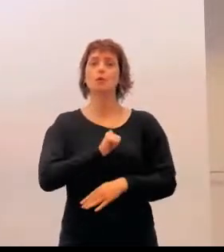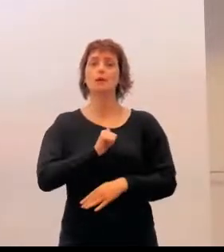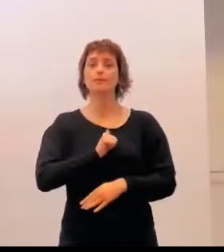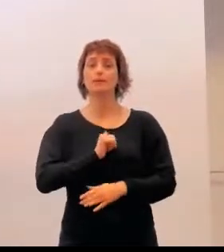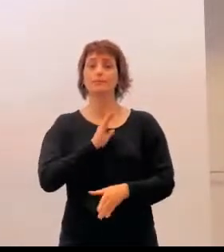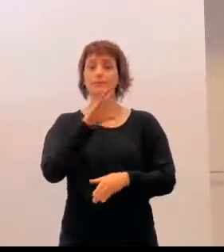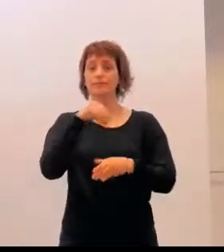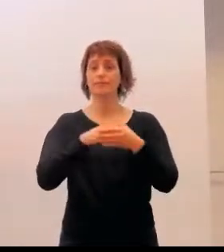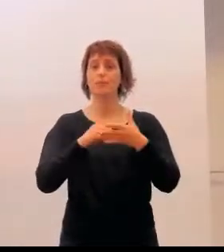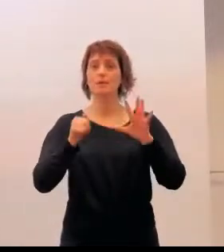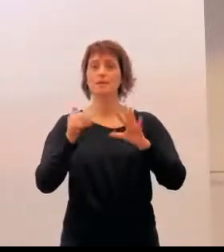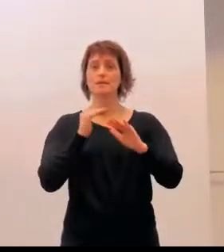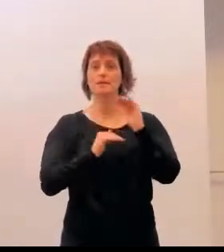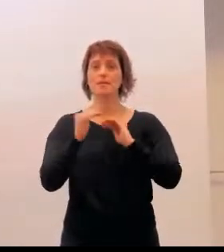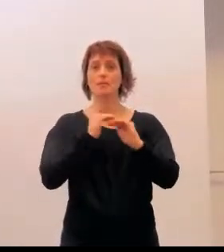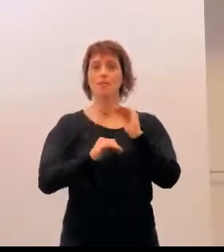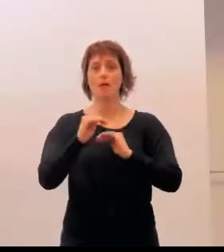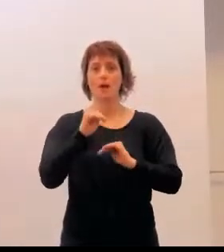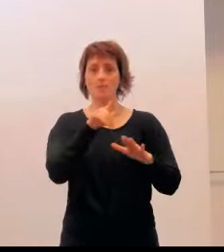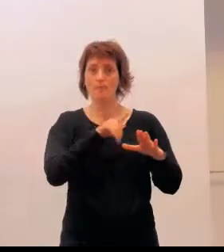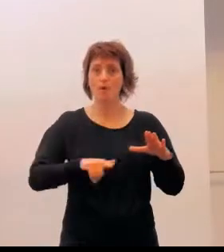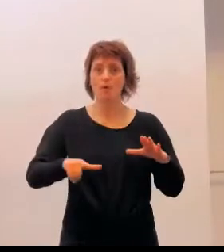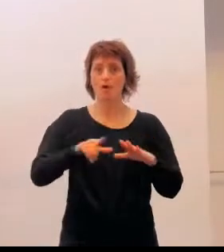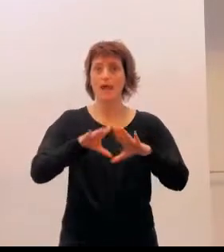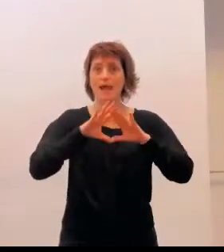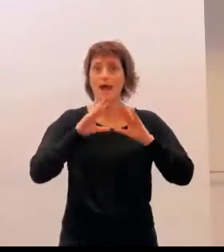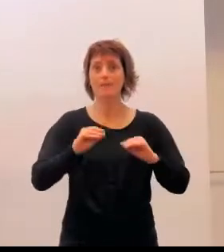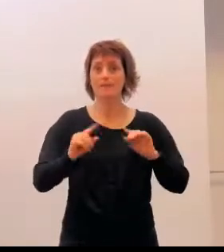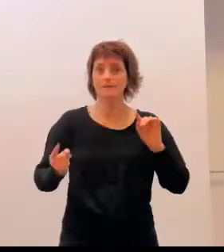de l'habitat durable. Et